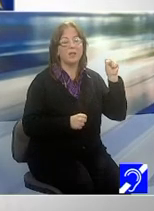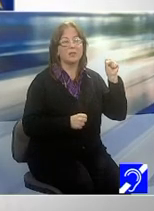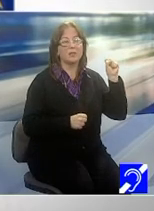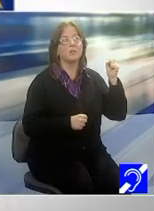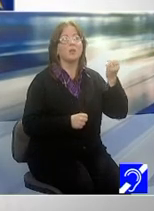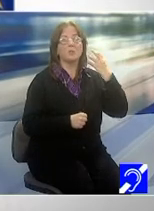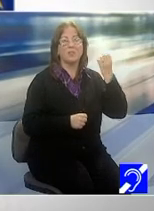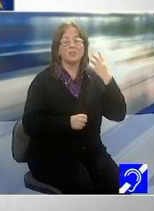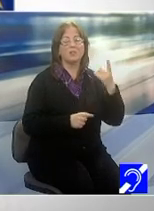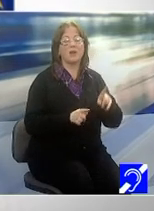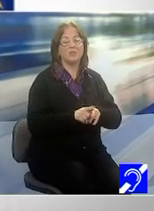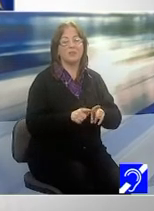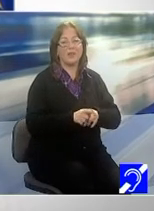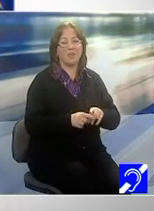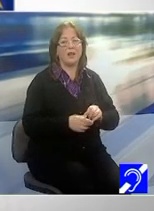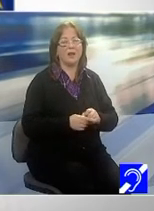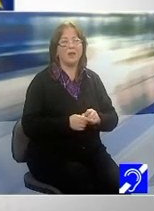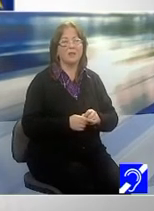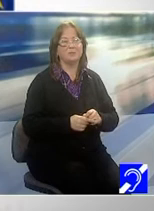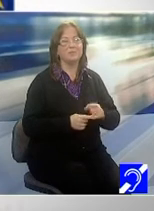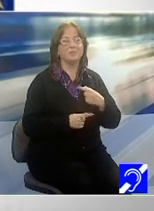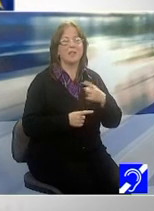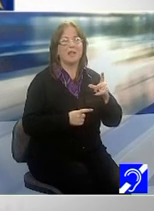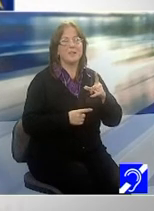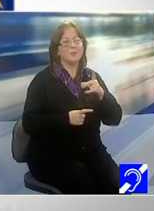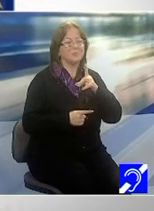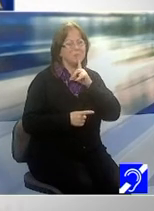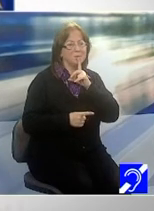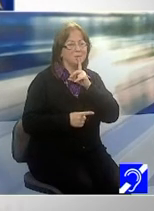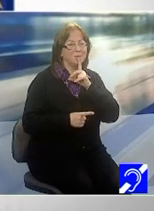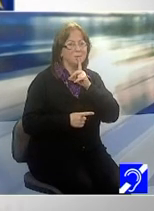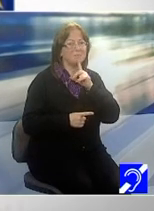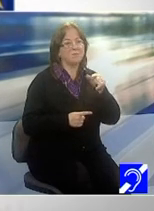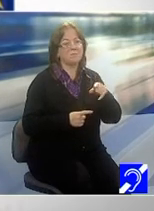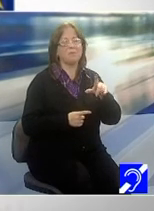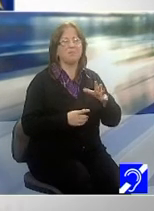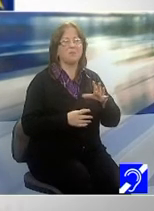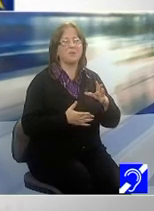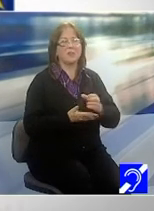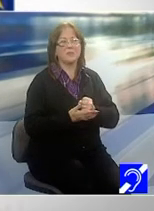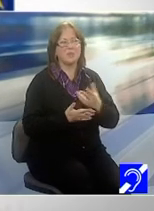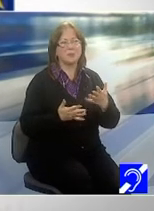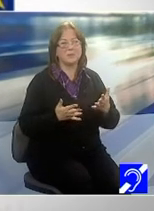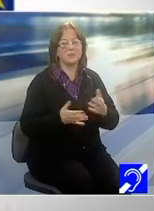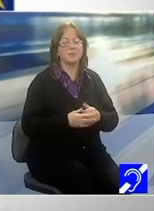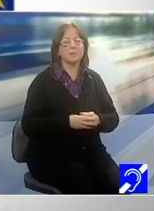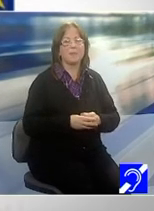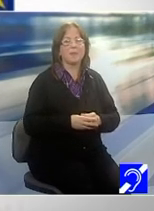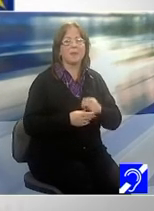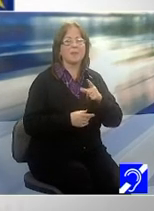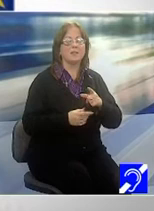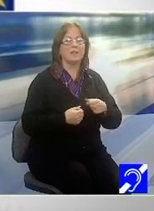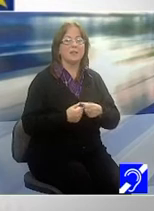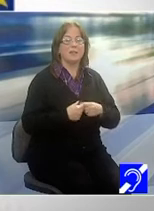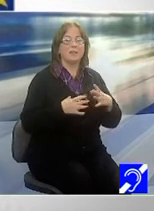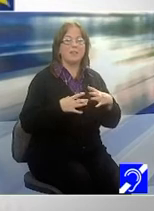puțin declarativ sunt un pic reticenți față de un guvern independent, nu numai că au